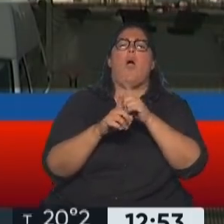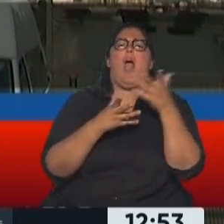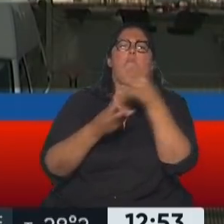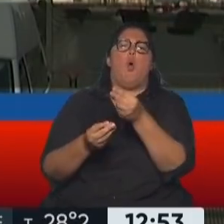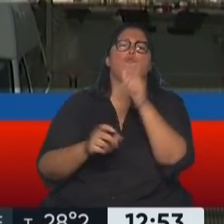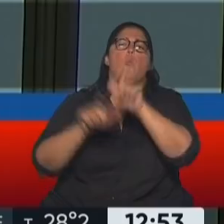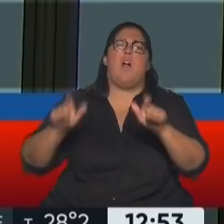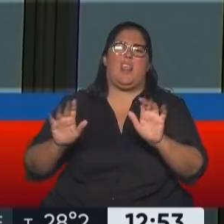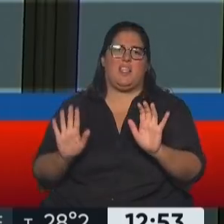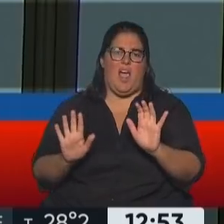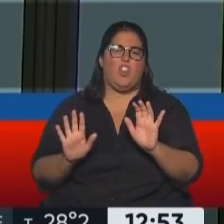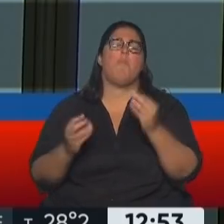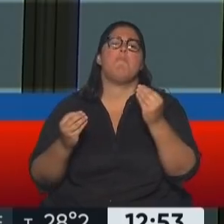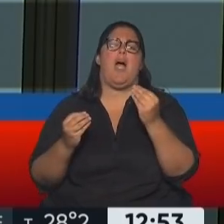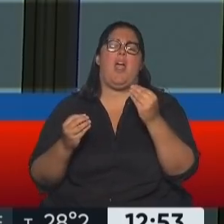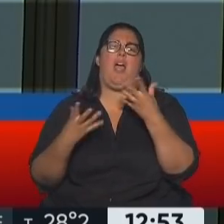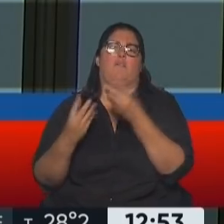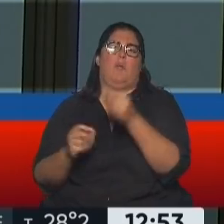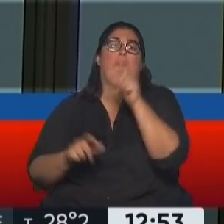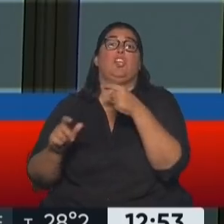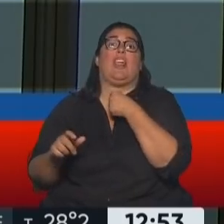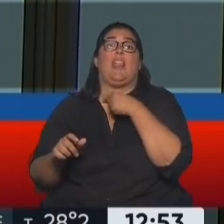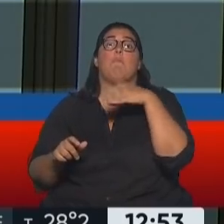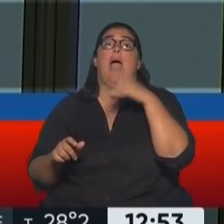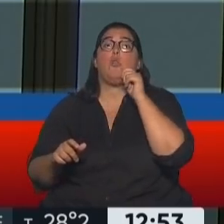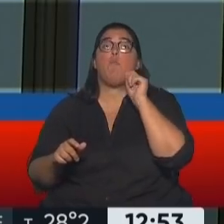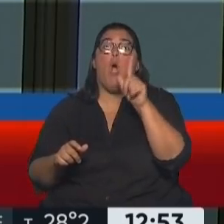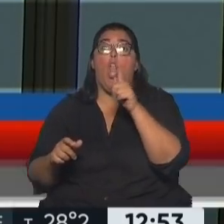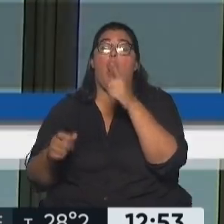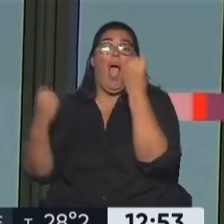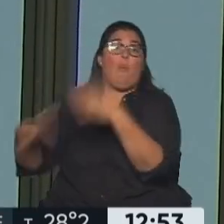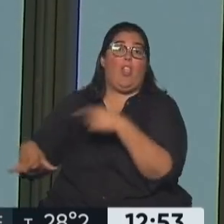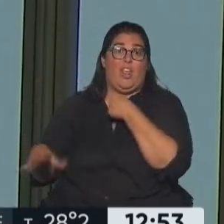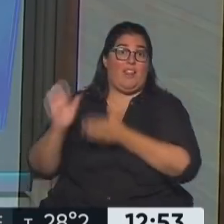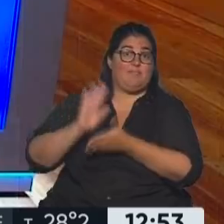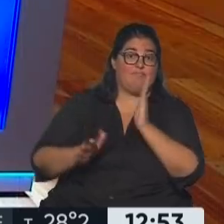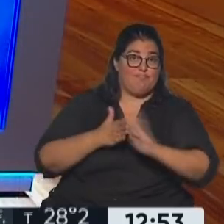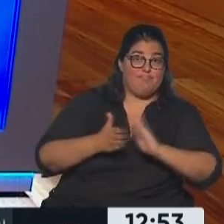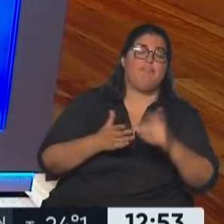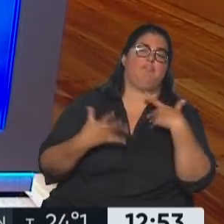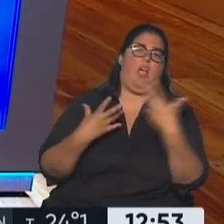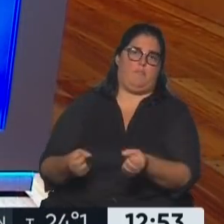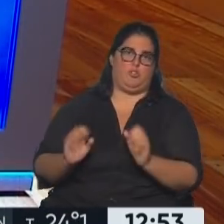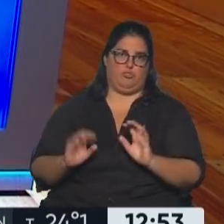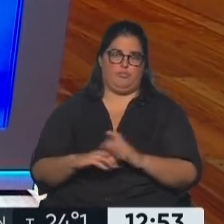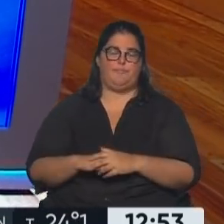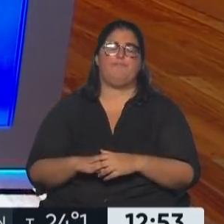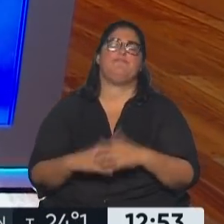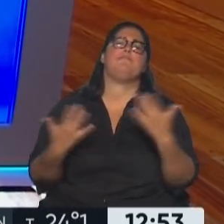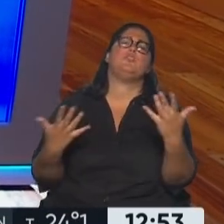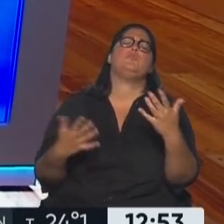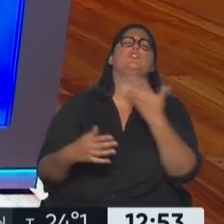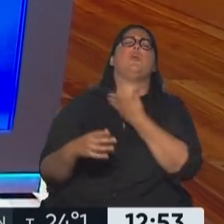humanitaire pour évacuer toutes celles et ceux qui souhaitent quitter Mariupol. Bueno, lógicamente la visita